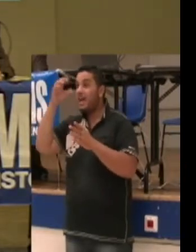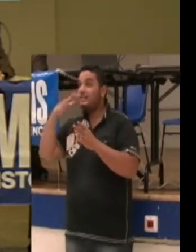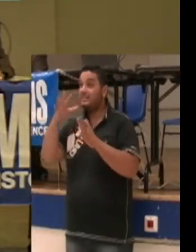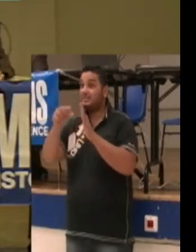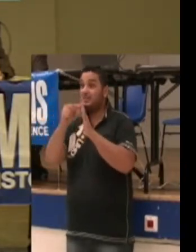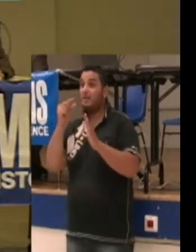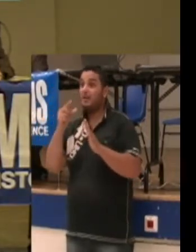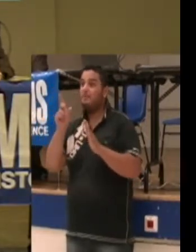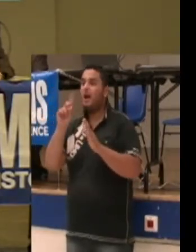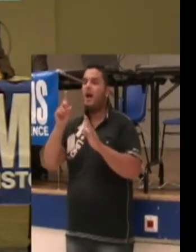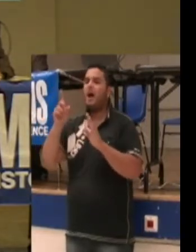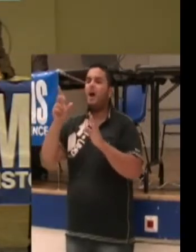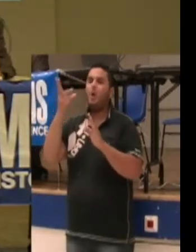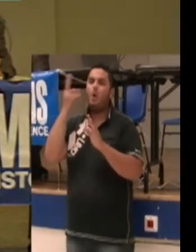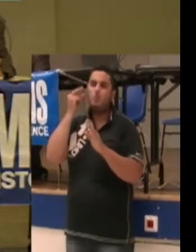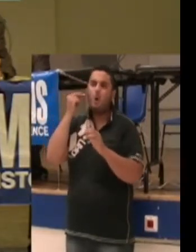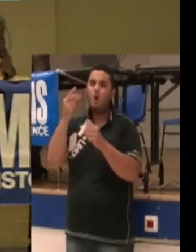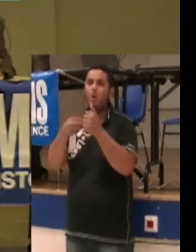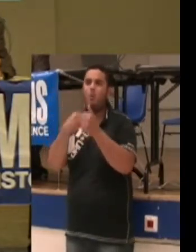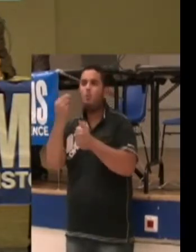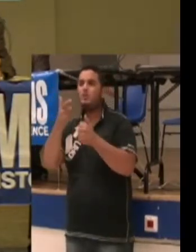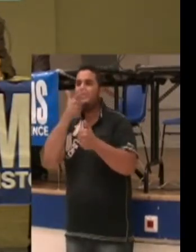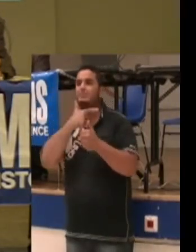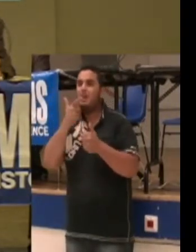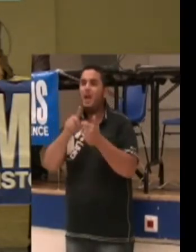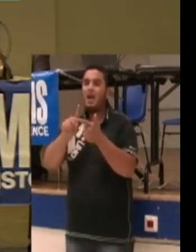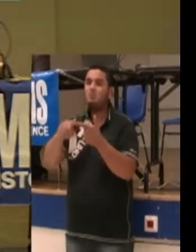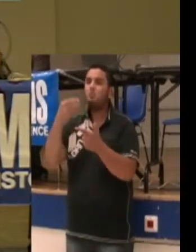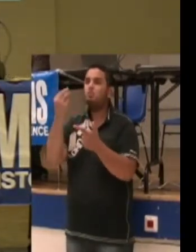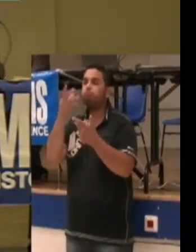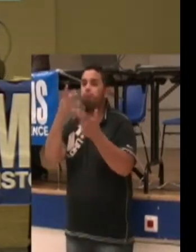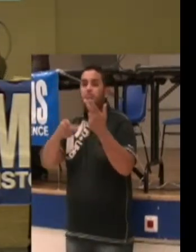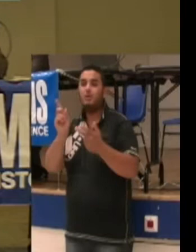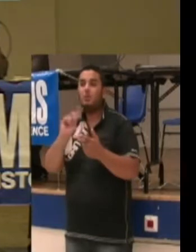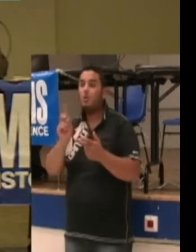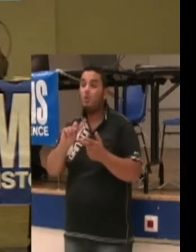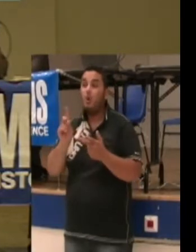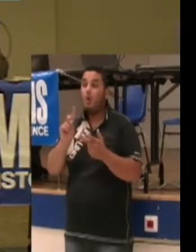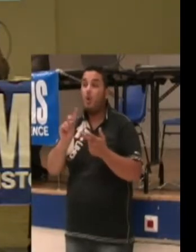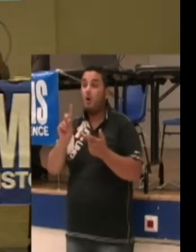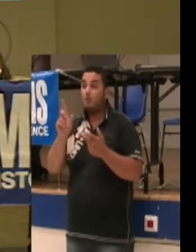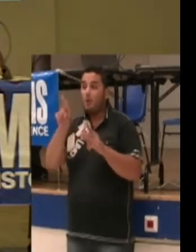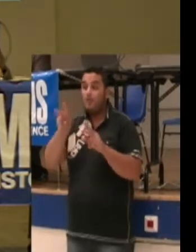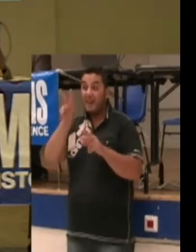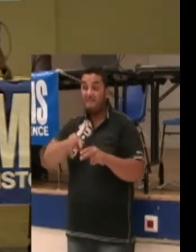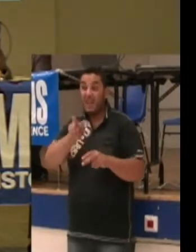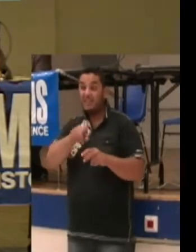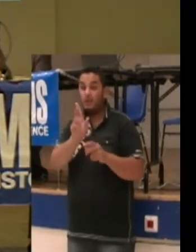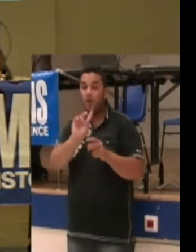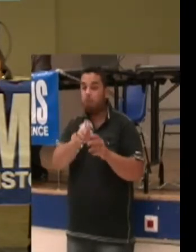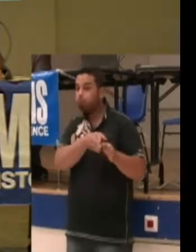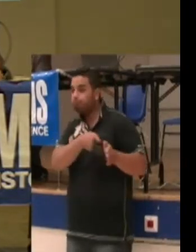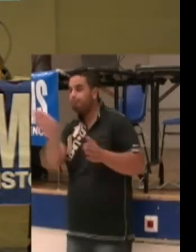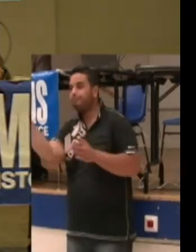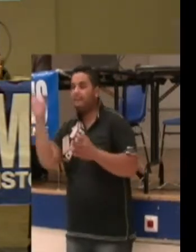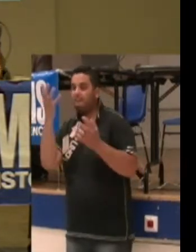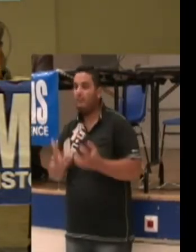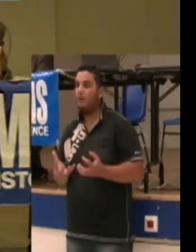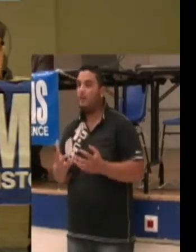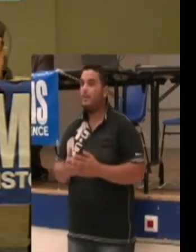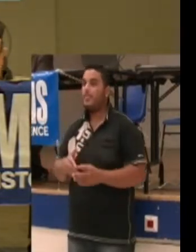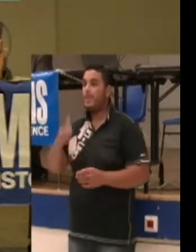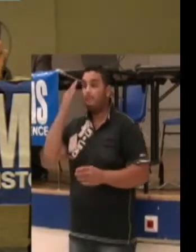le mariage pour tous, c'est pas... C'est ce que je vous disais tout à l'heure, vous voyez ? Ils travestissent la vérité. Alors toi, si tu ne veux pas